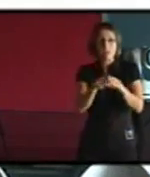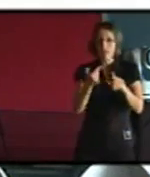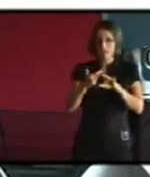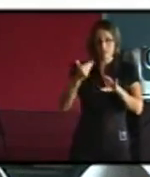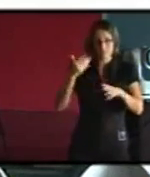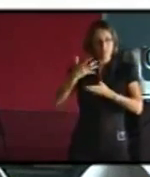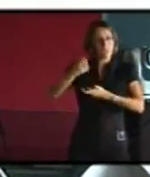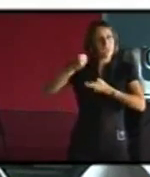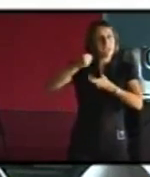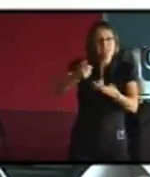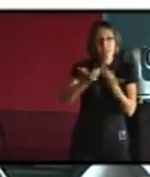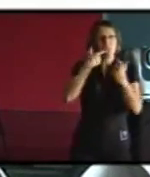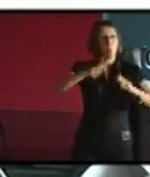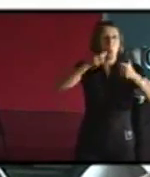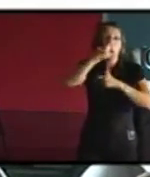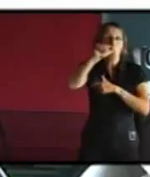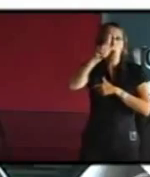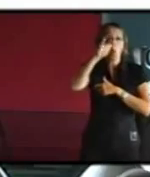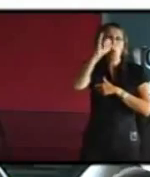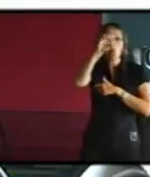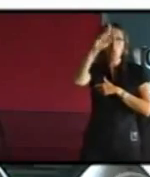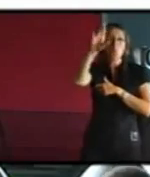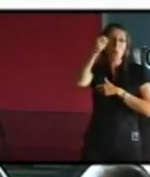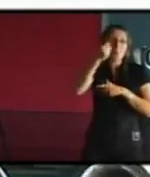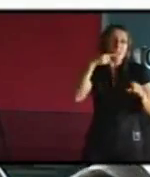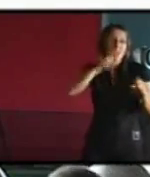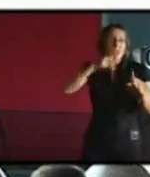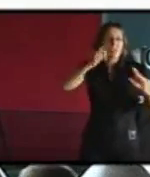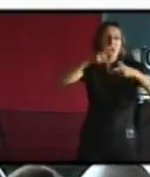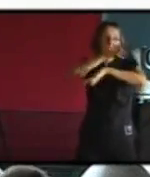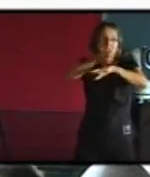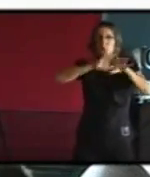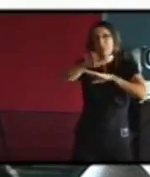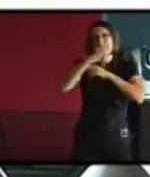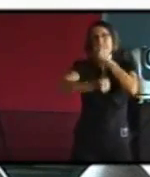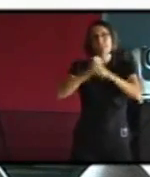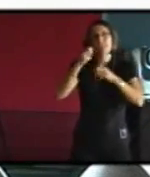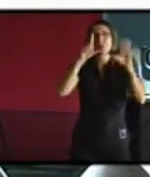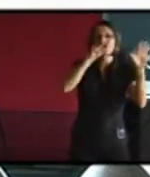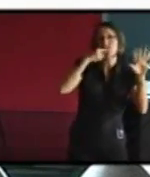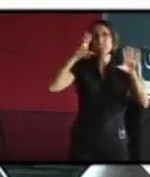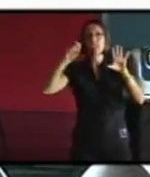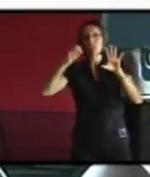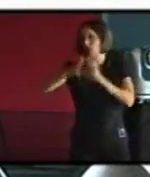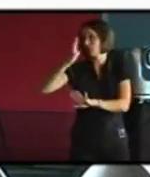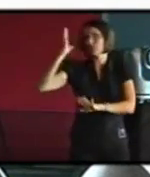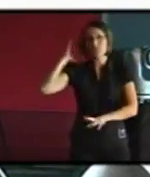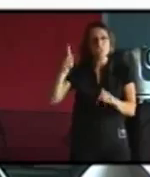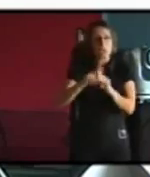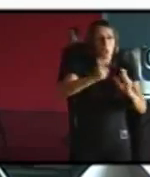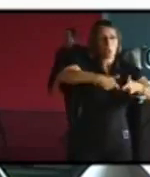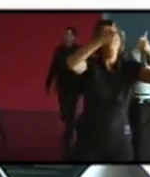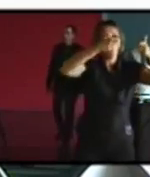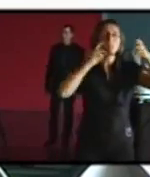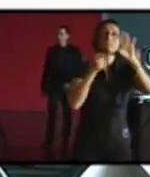On hérite des Aubiers, donc pareil, hein, architecture très volontariste des années 70-80, avec des tours, hein, des